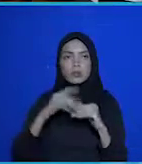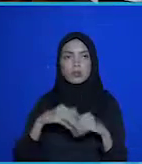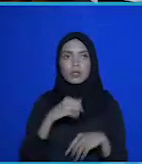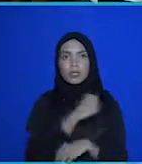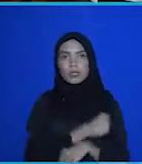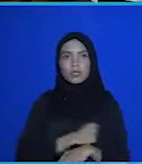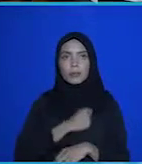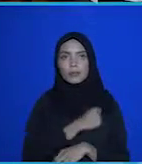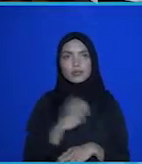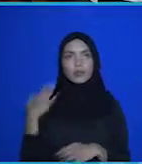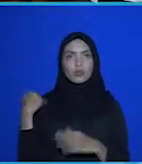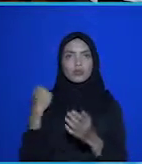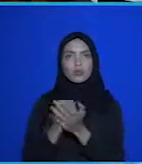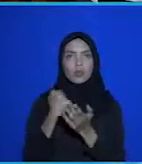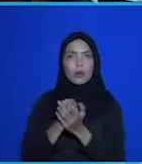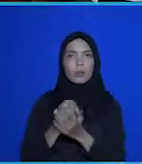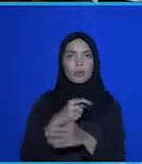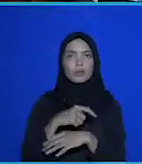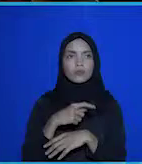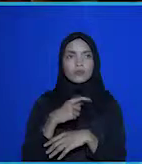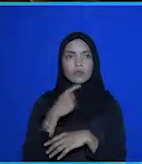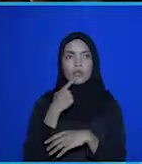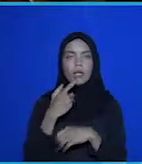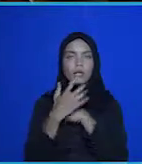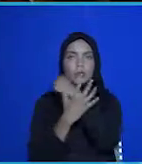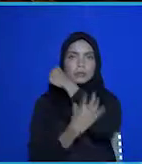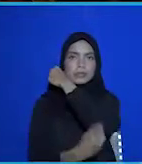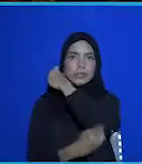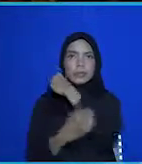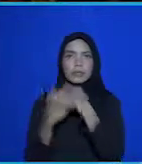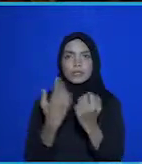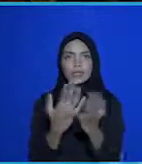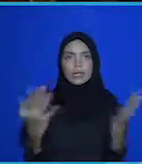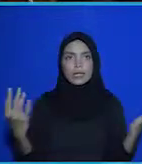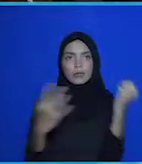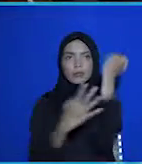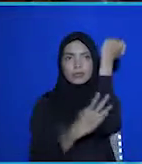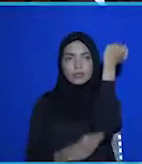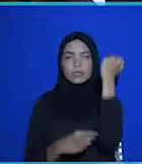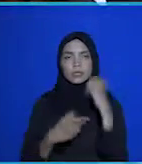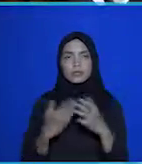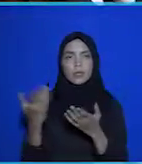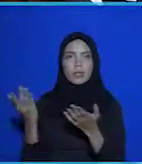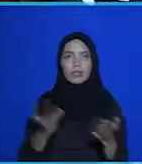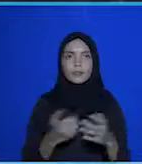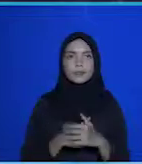jawab besar untuk ke sana. Kami persilahkan Pak Asep untuk menyampaikan paparan. Baik.